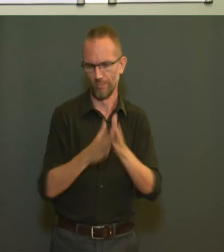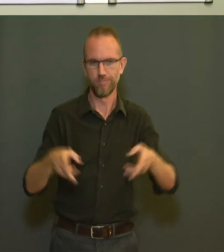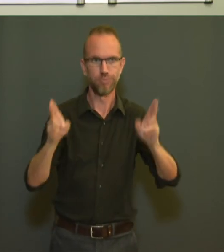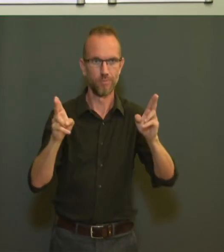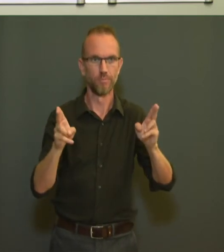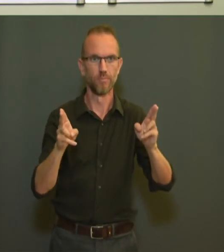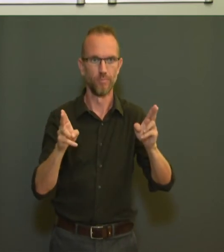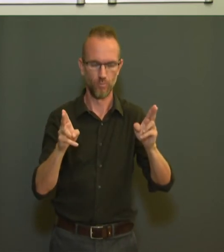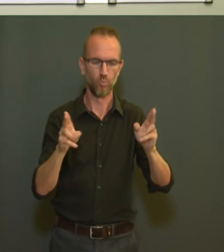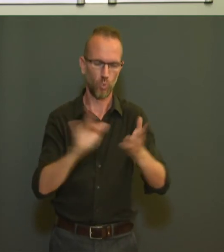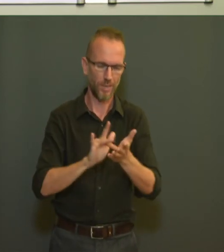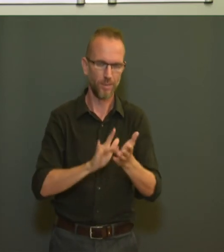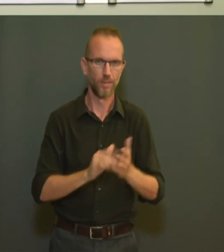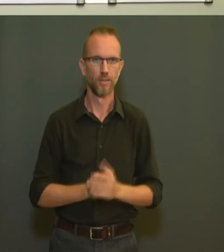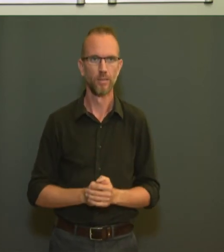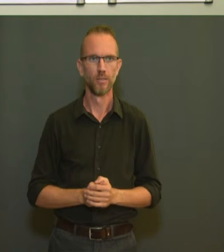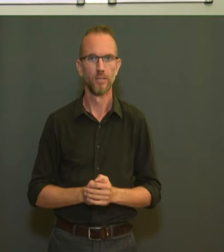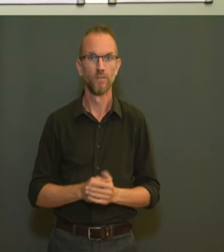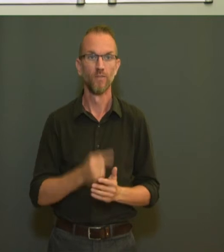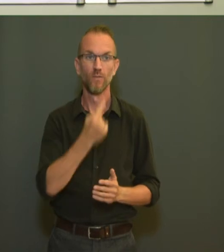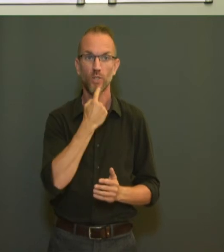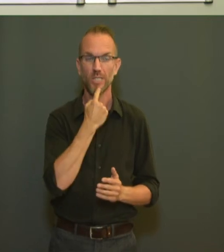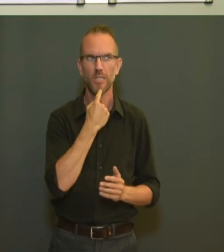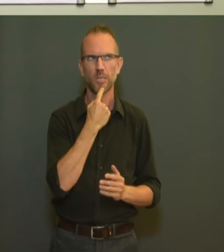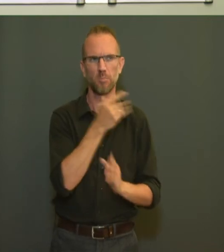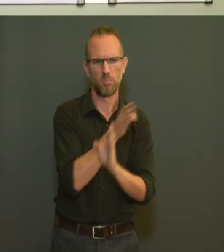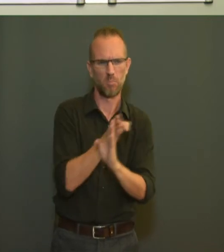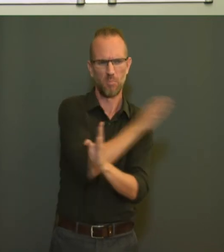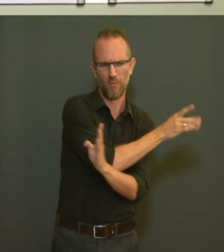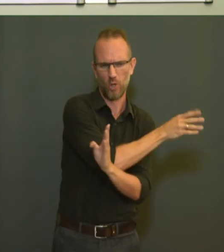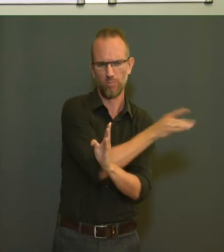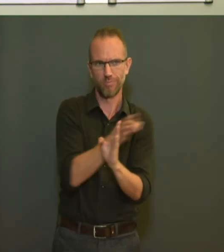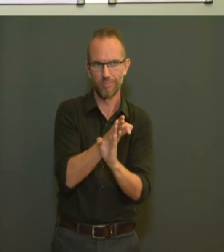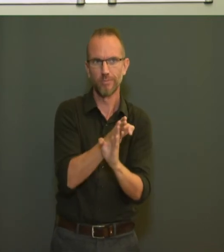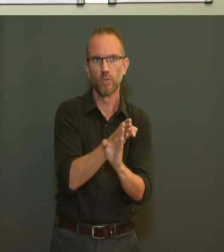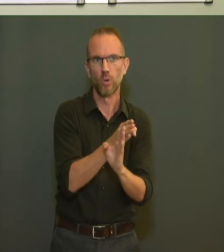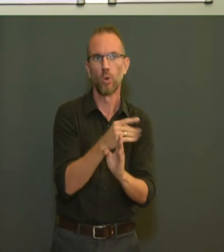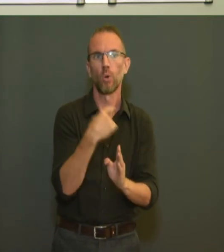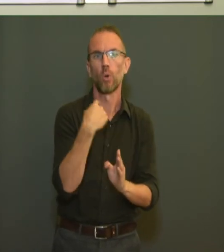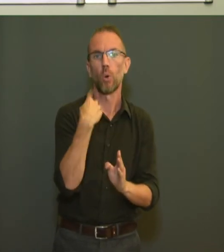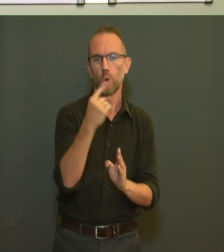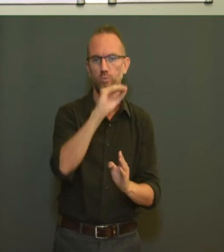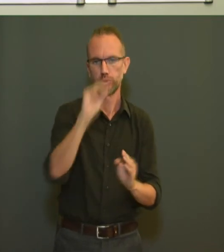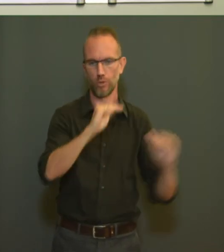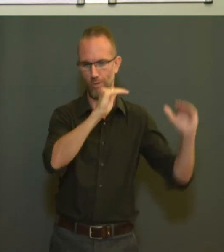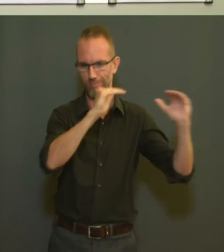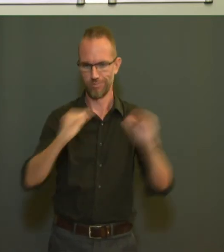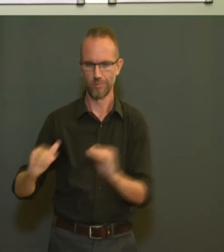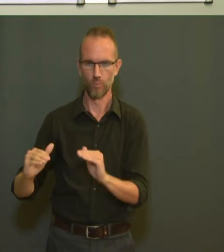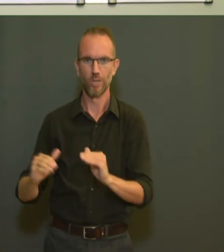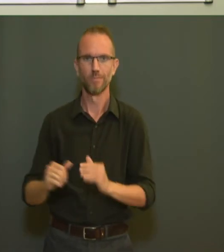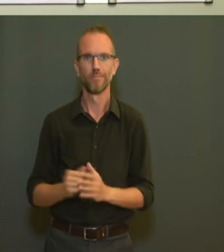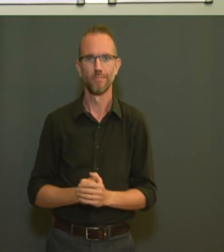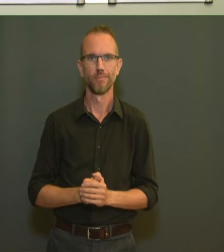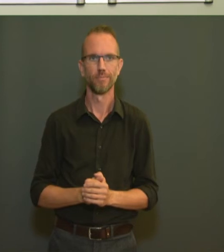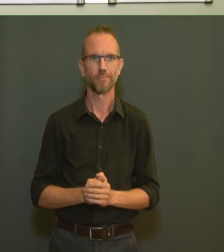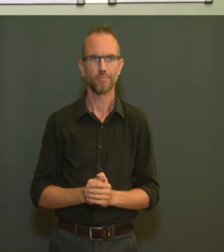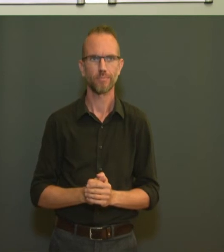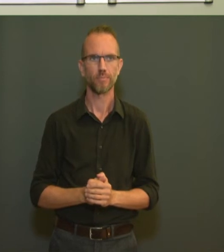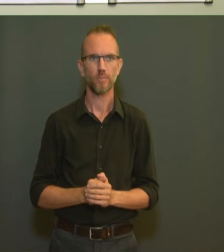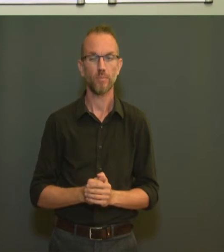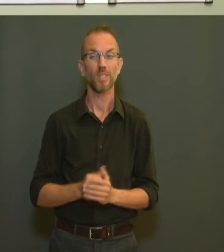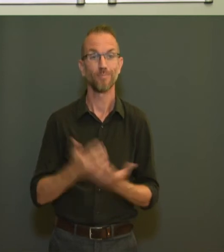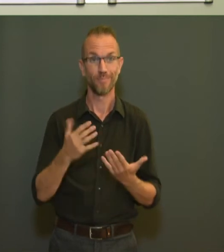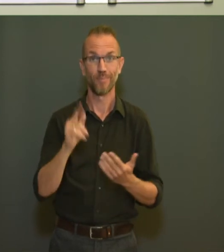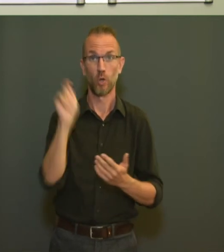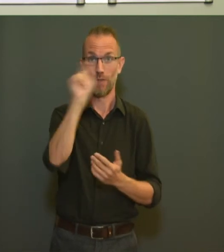période, ce qui correspond encore à une diminution de 11% par rapport aux 7 jours précédents. À Anvers, on a